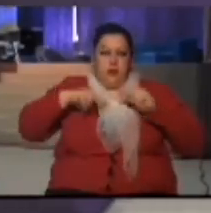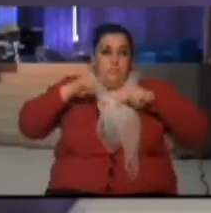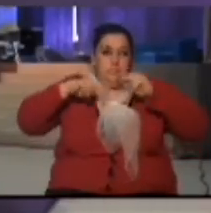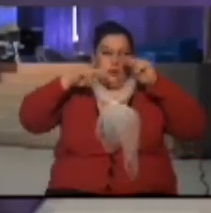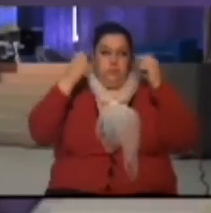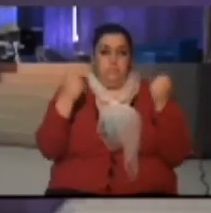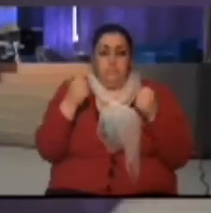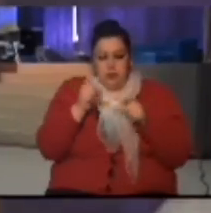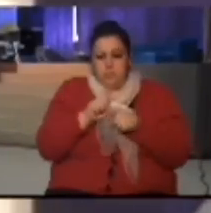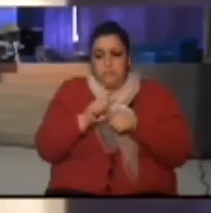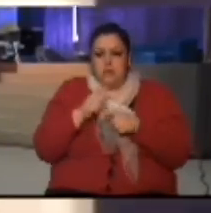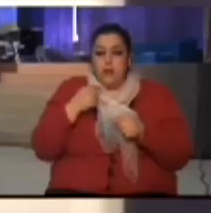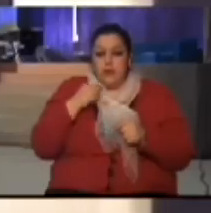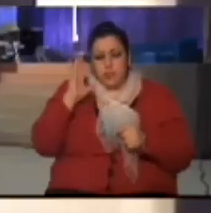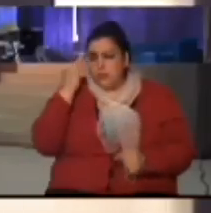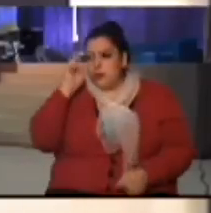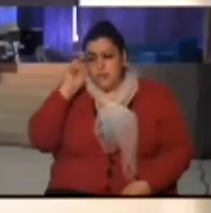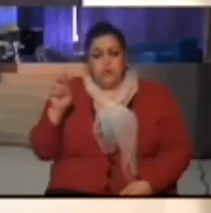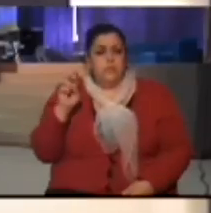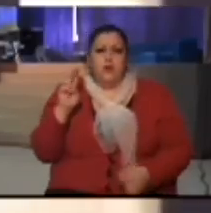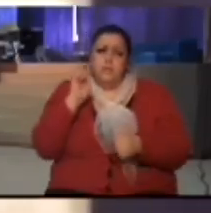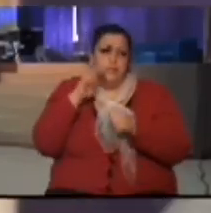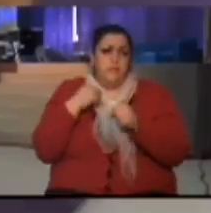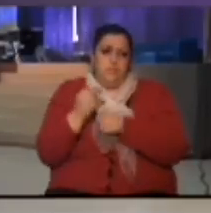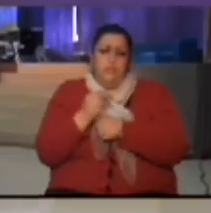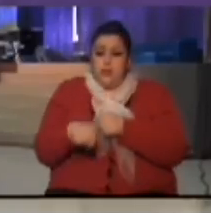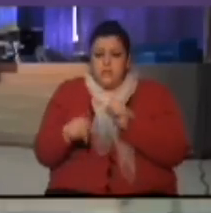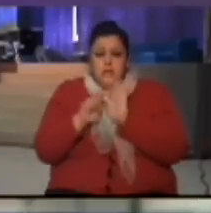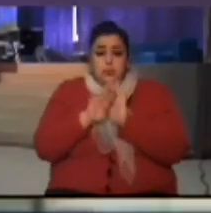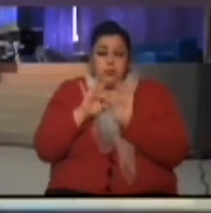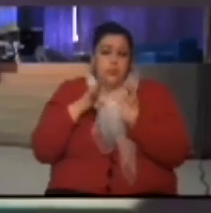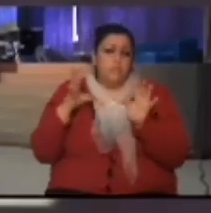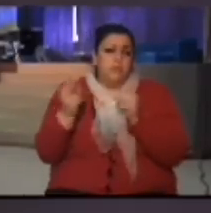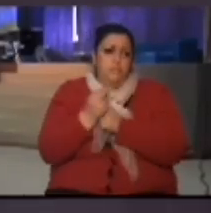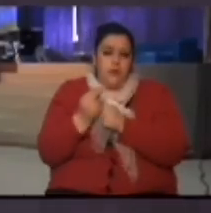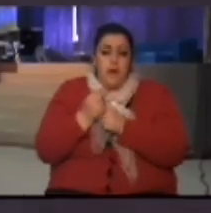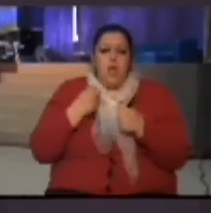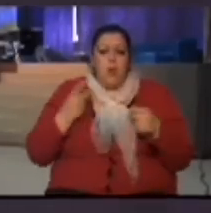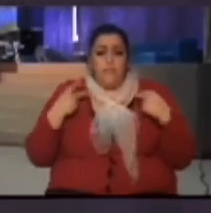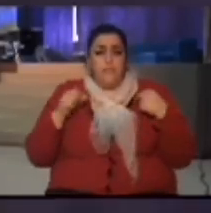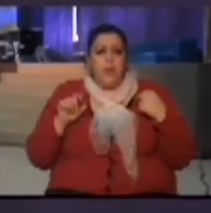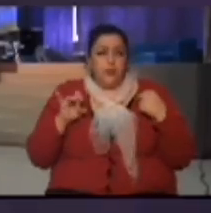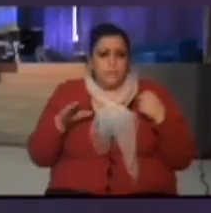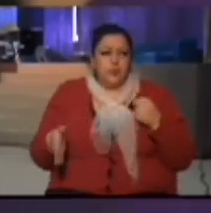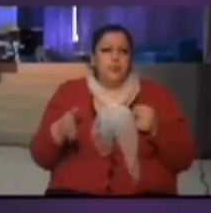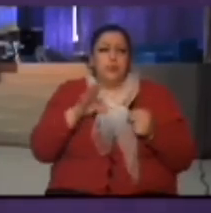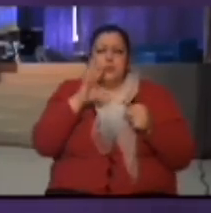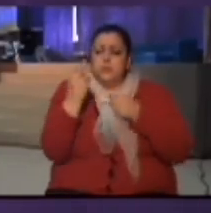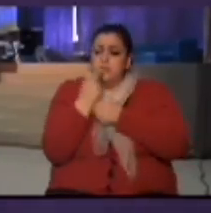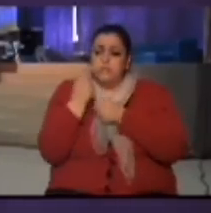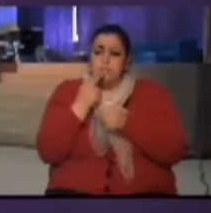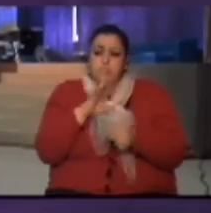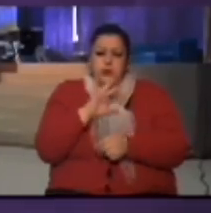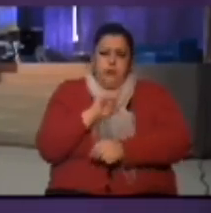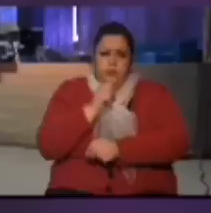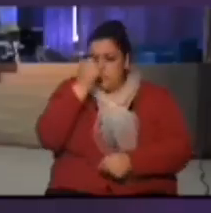այս եկեղեցու համար, ես այնքան շնորհակալ եմ Աստծուն Հովհ Արթուրի Լուսինեի համար, այնքան շնորհակալ